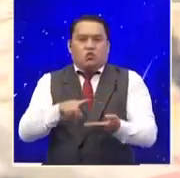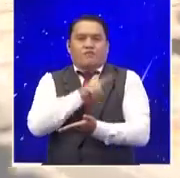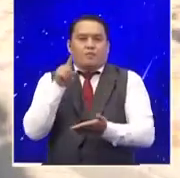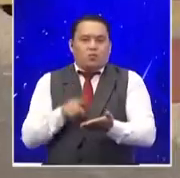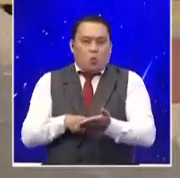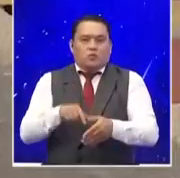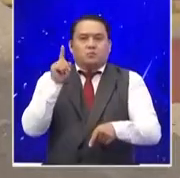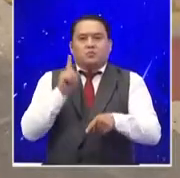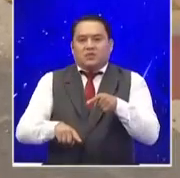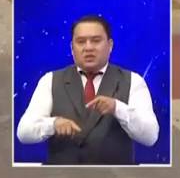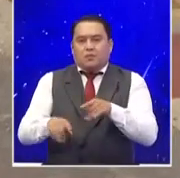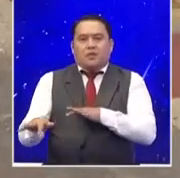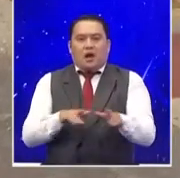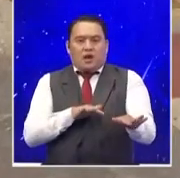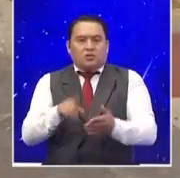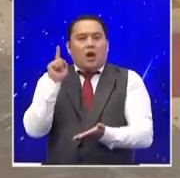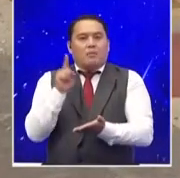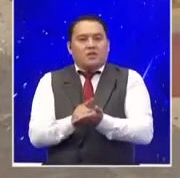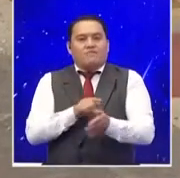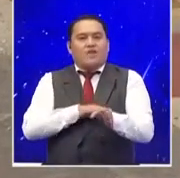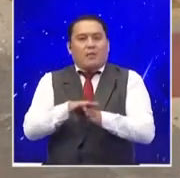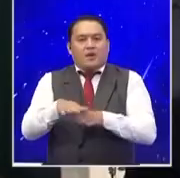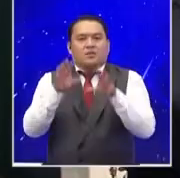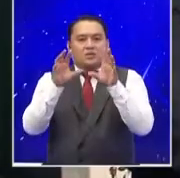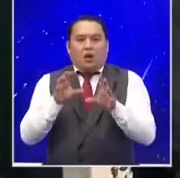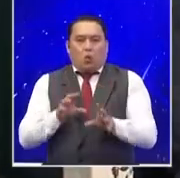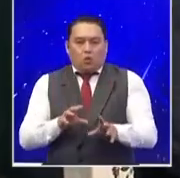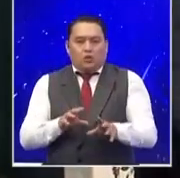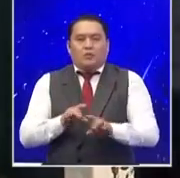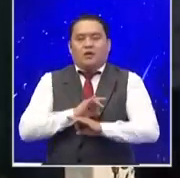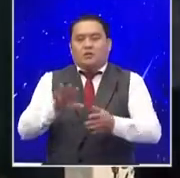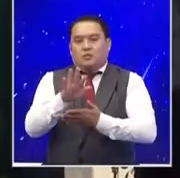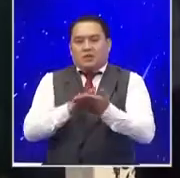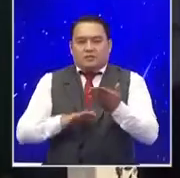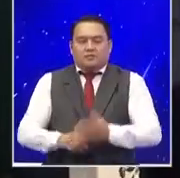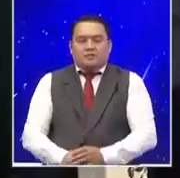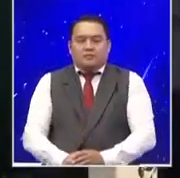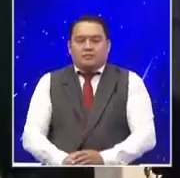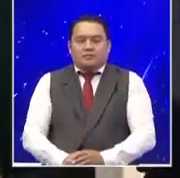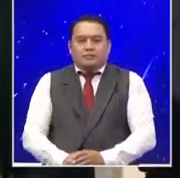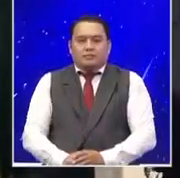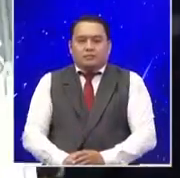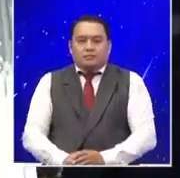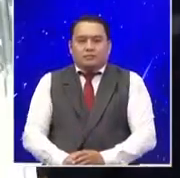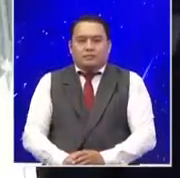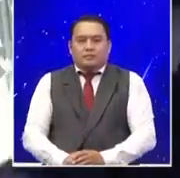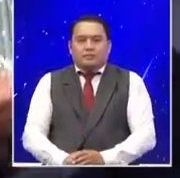вопрос. Самое главное, все процедуры должны быть выполнены в законном порядке, отметил первый заместитель акима области.